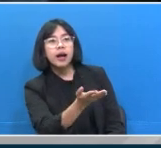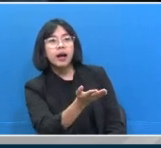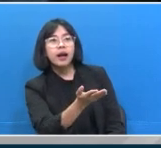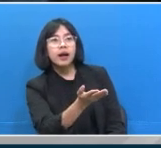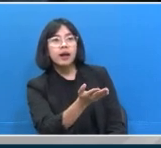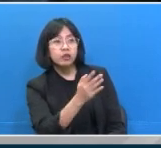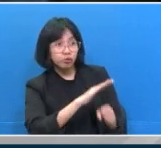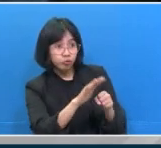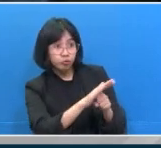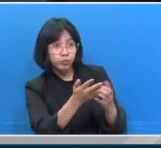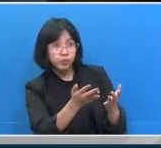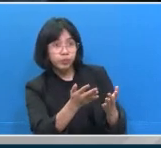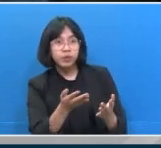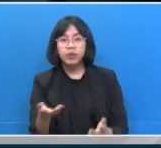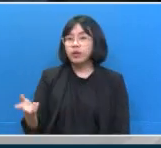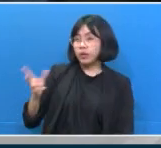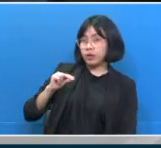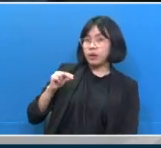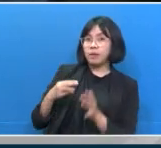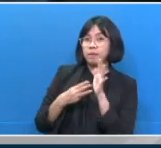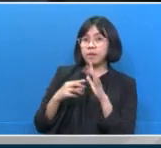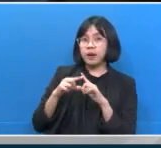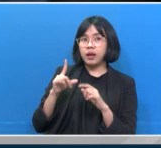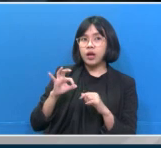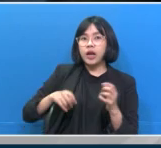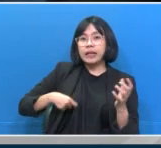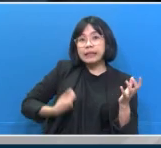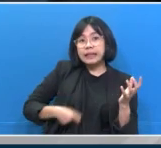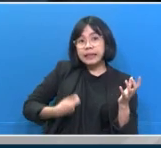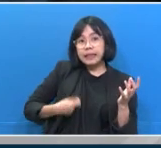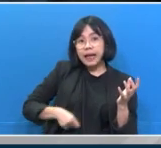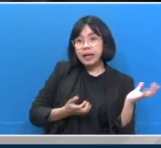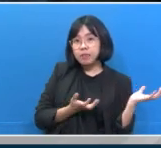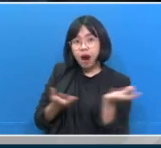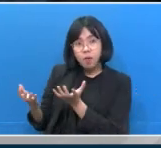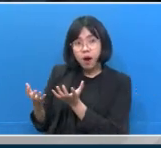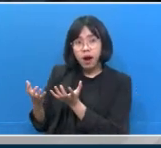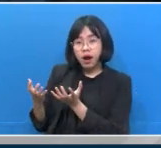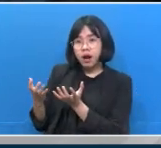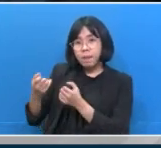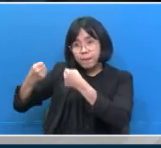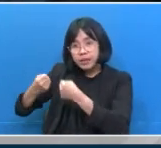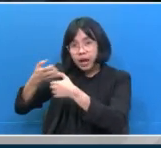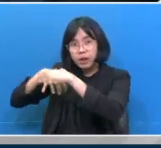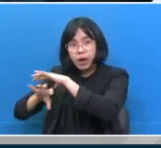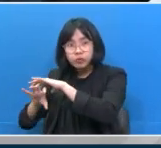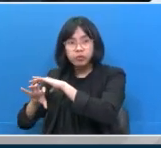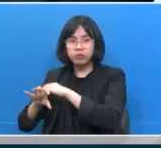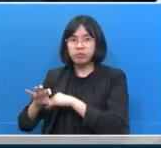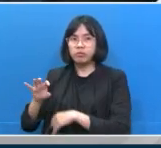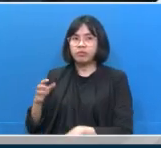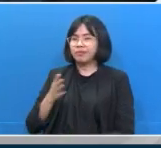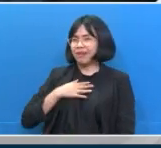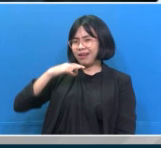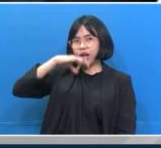Cukup itu? Sama yang gitar di polsek yang mulia. Oh tidak, gitar polsek, jadi tidak ada apa yang gitar? Saya